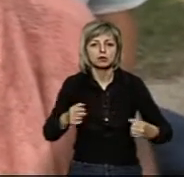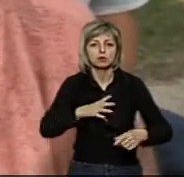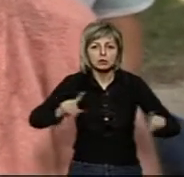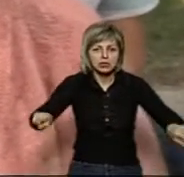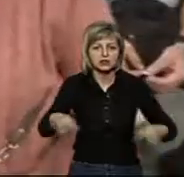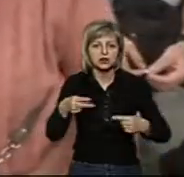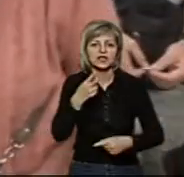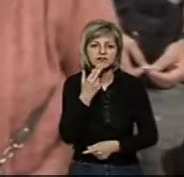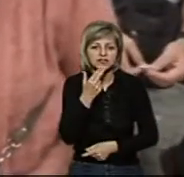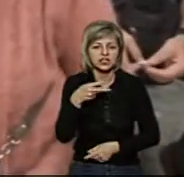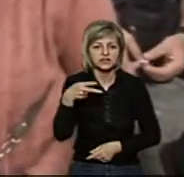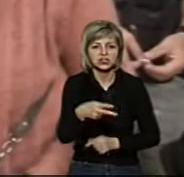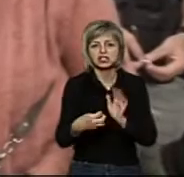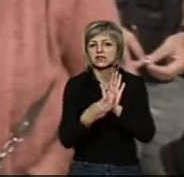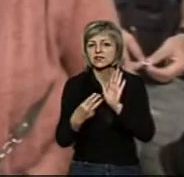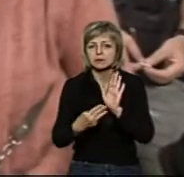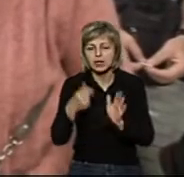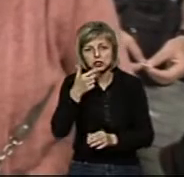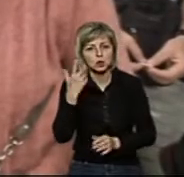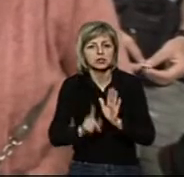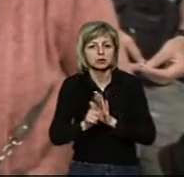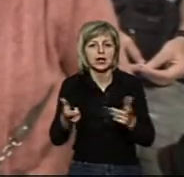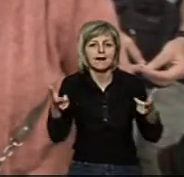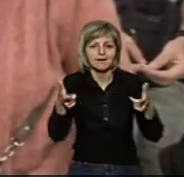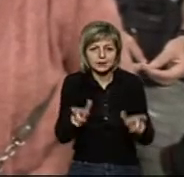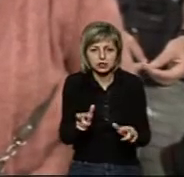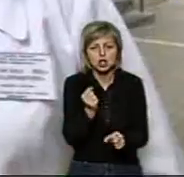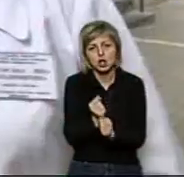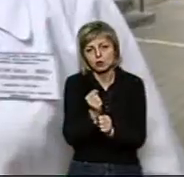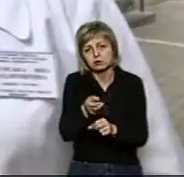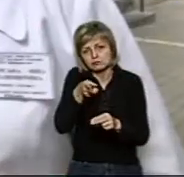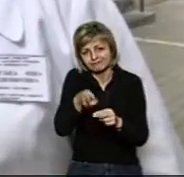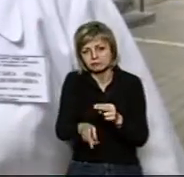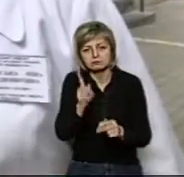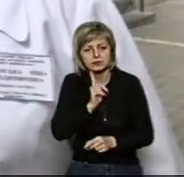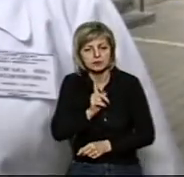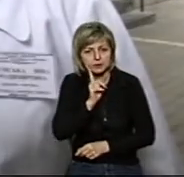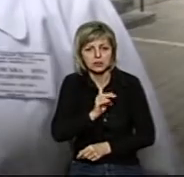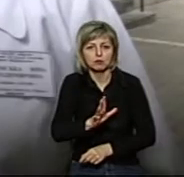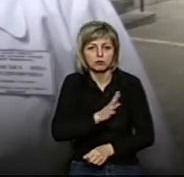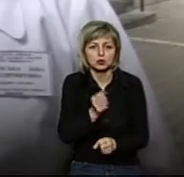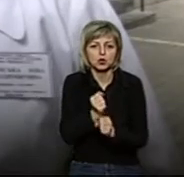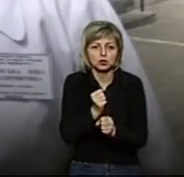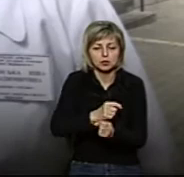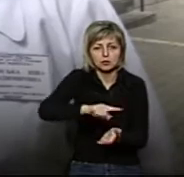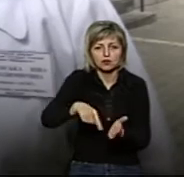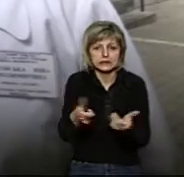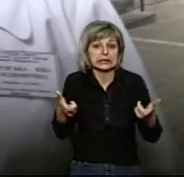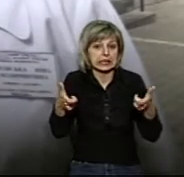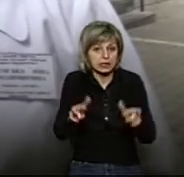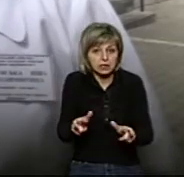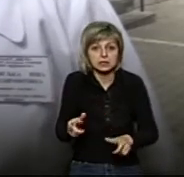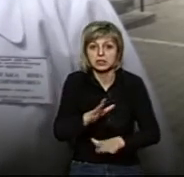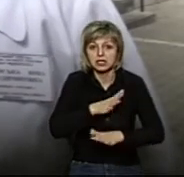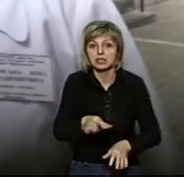червні 2018 року. Коли запровадили карантин, роботу припинили. Було зроблено в місті карантин введений і не